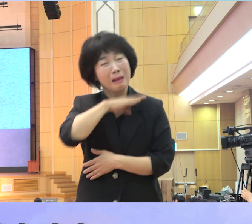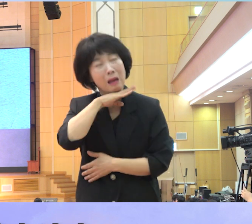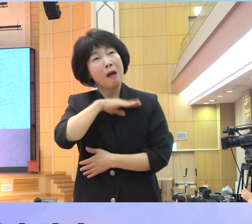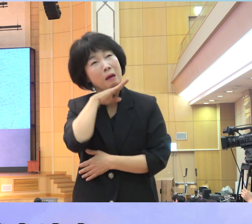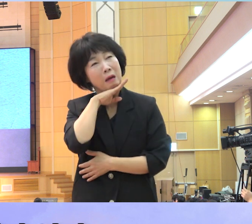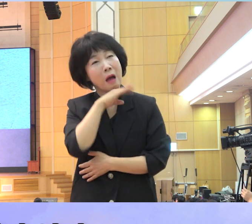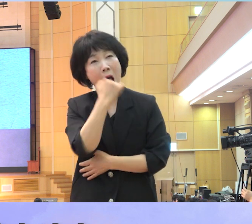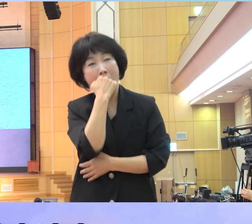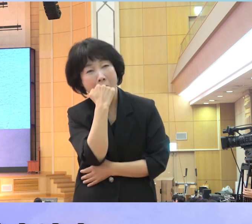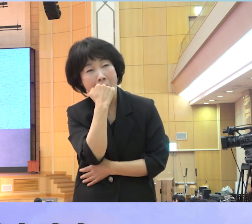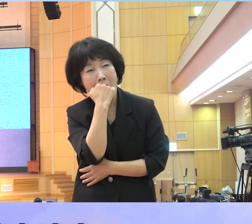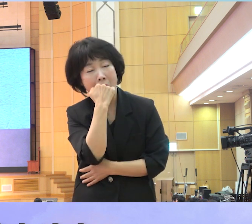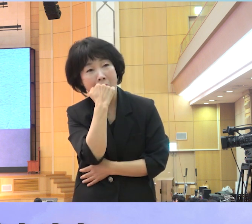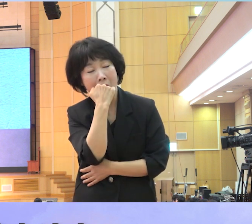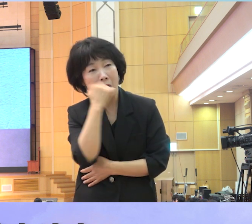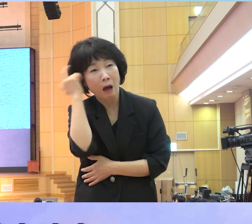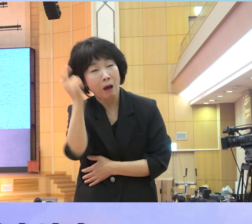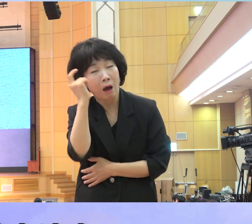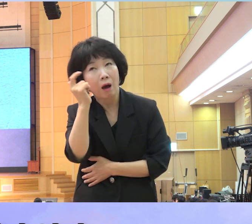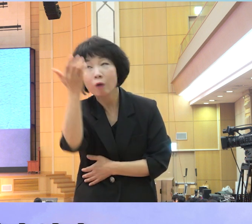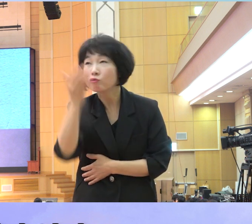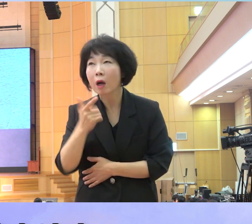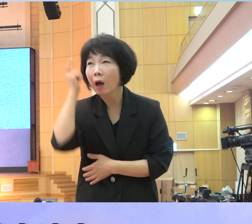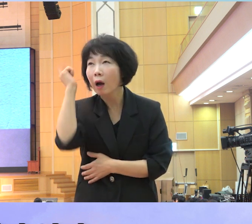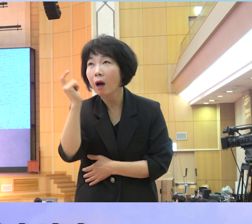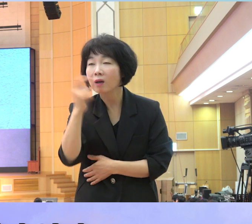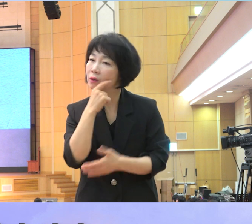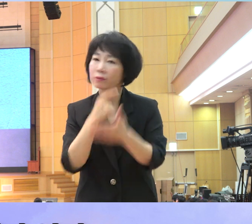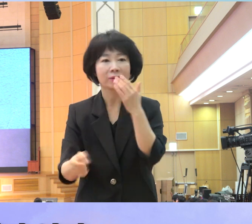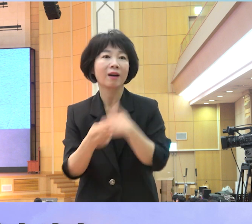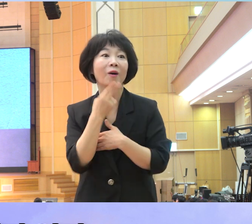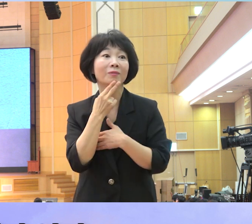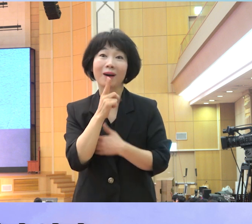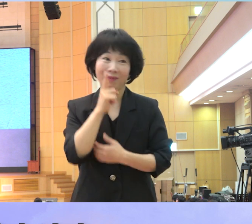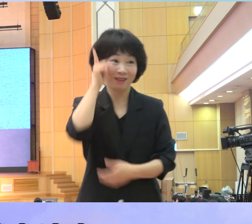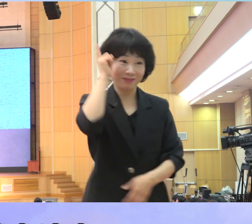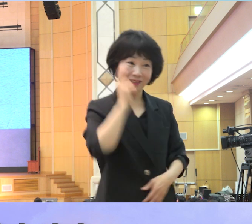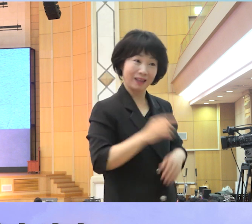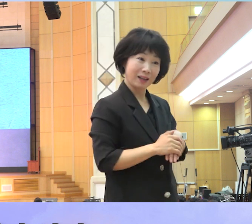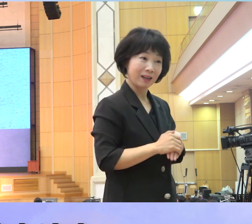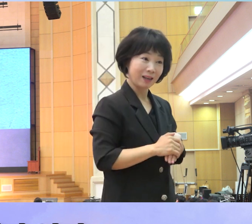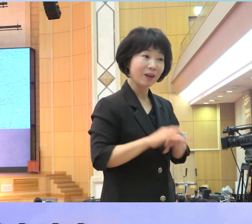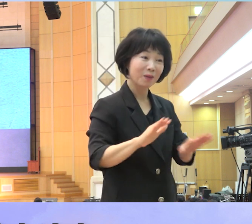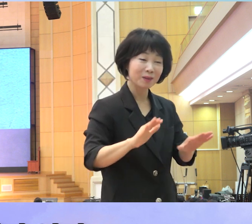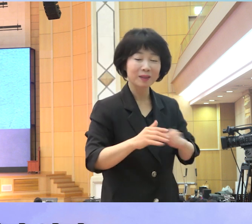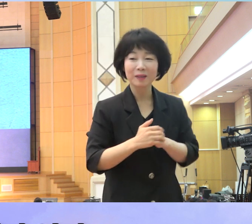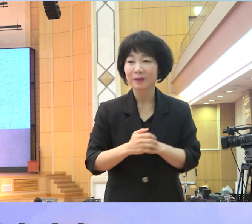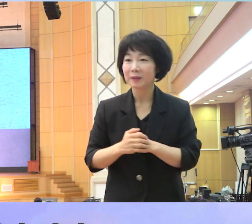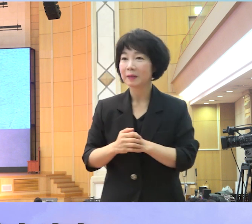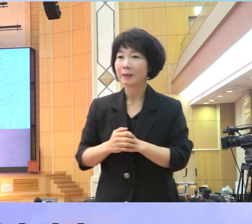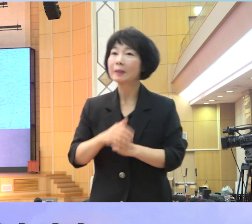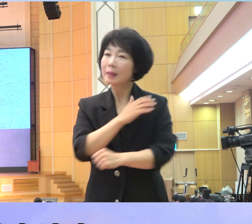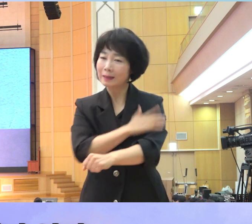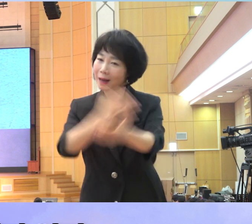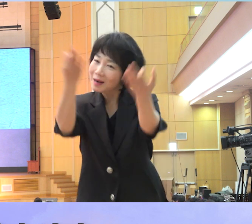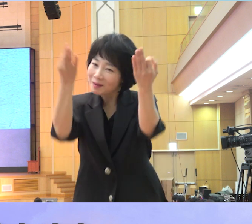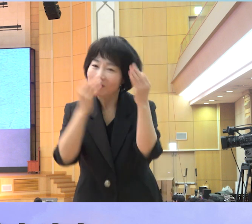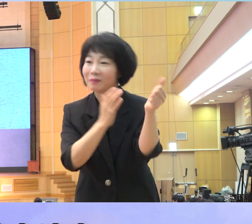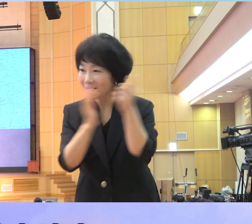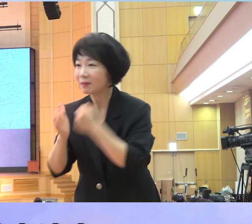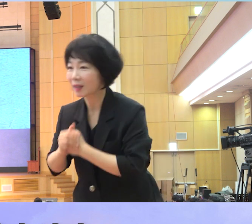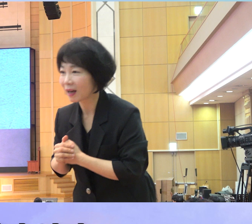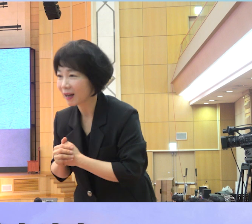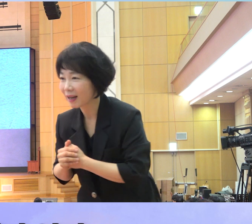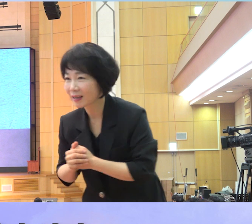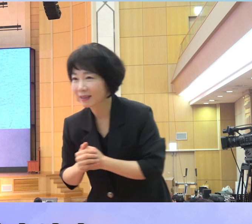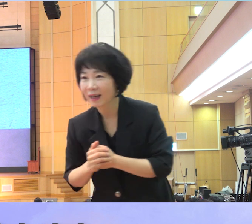여러분 뭐 이렇게 원활하게 안 나오는데 지금 열심히 해결하고 있으니까 이해해 주시길 바라겠습니다. 이런 김에 우리